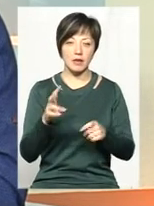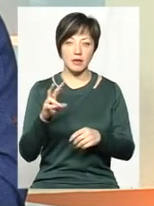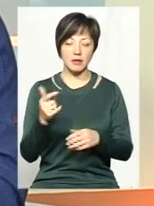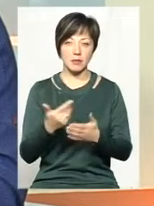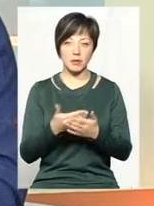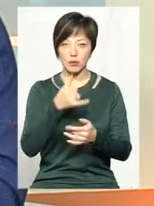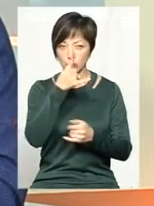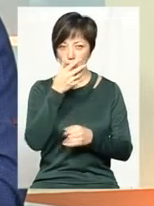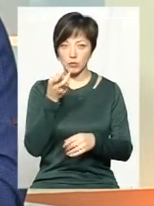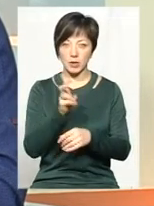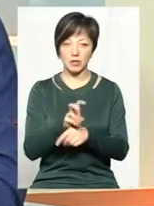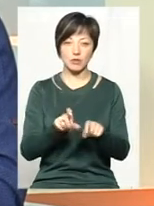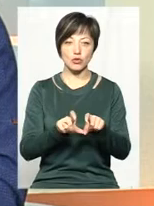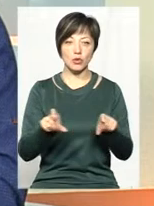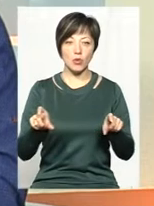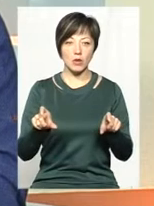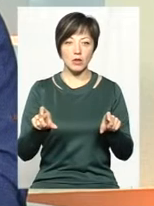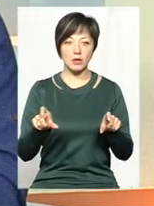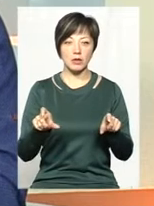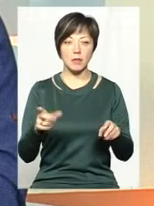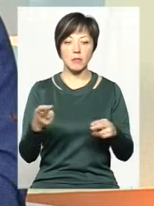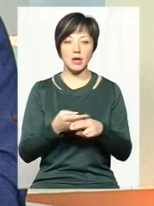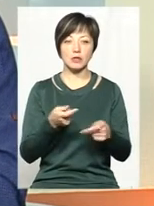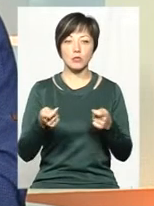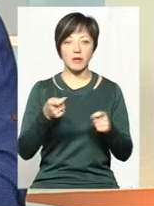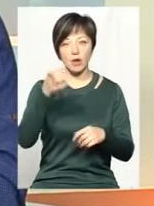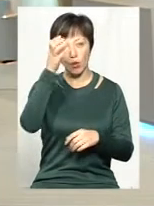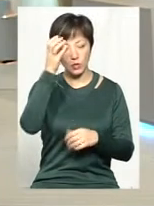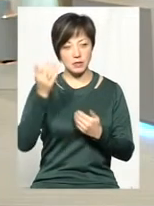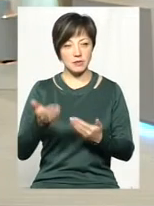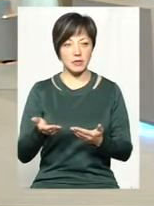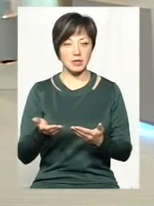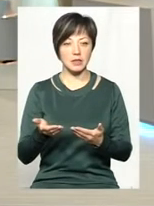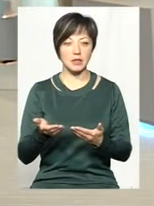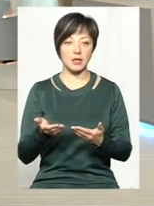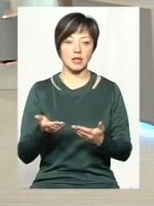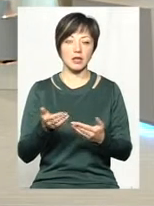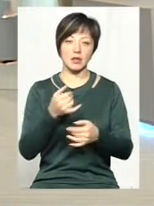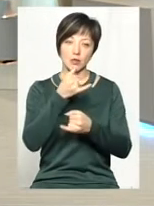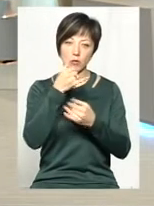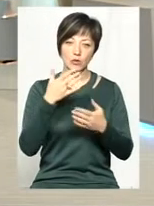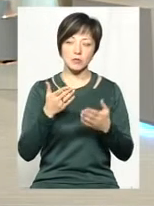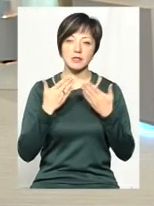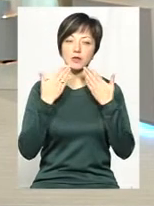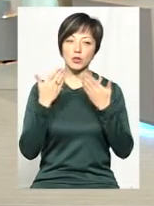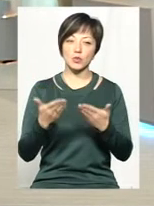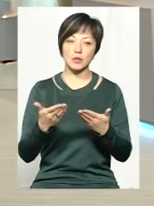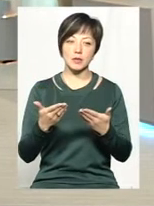ми не можемо прийти в школи без управління освіти. Чи не можемо, наприклад,